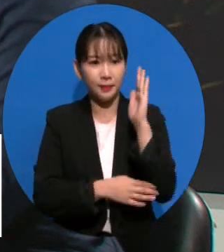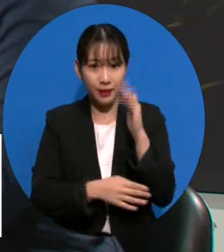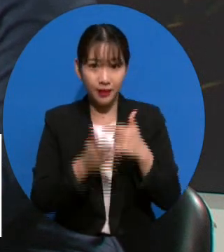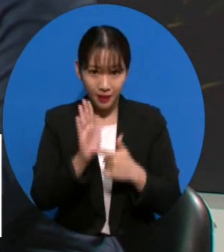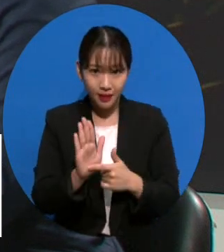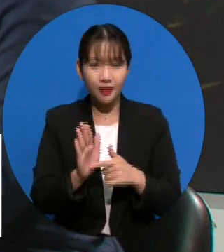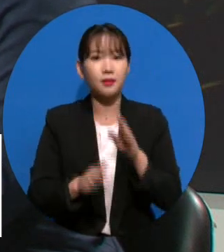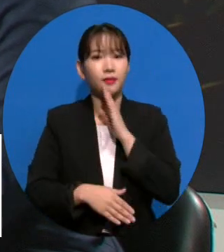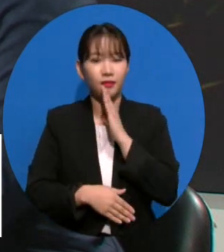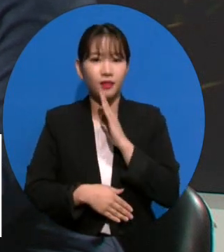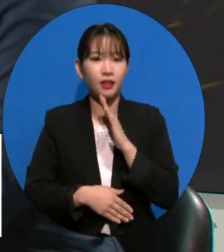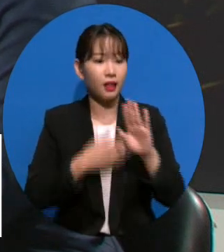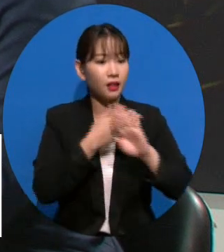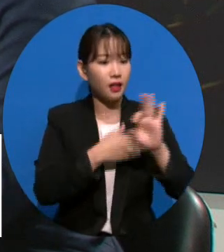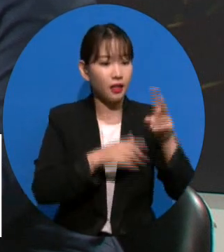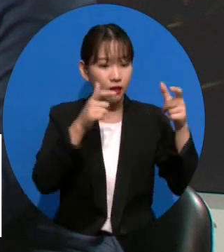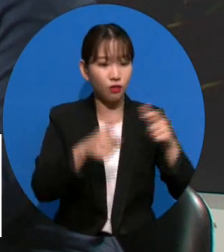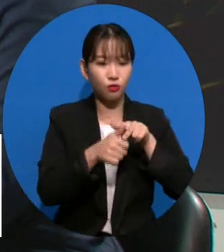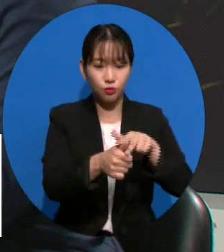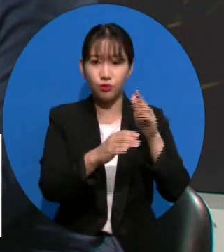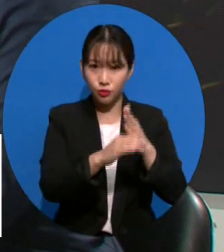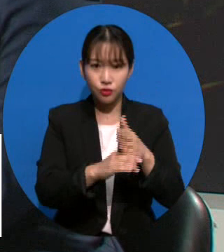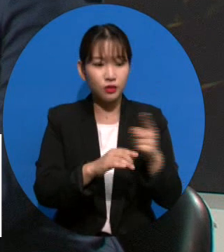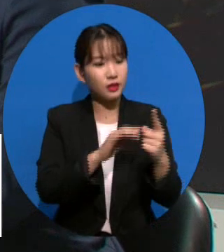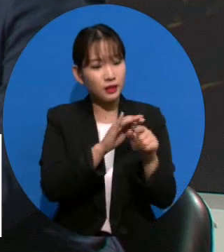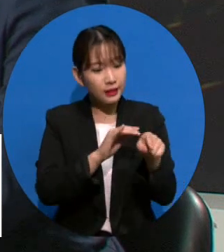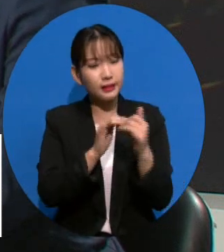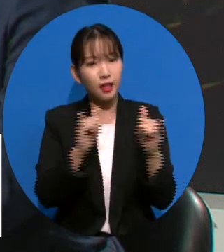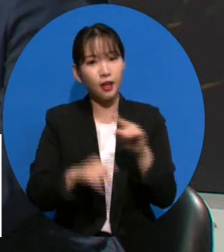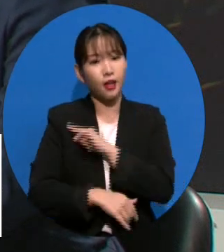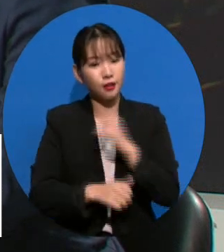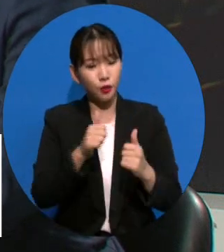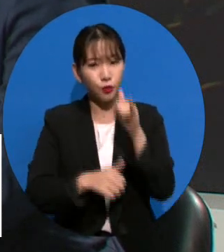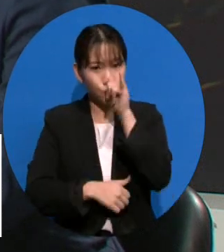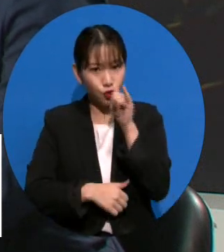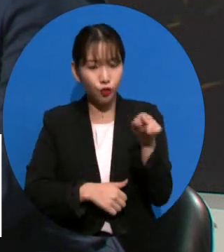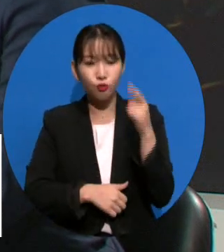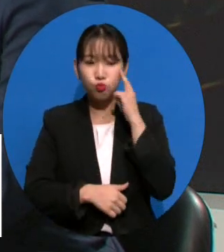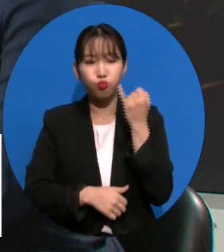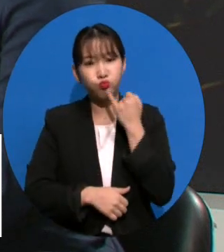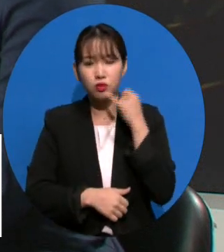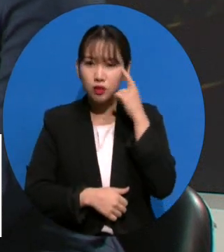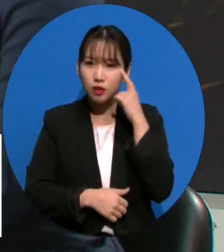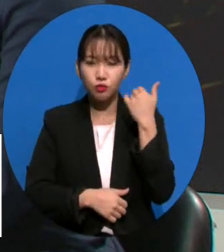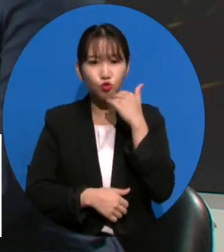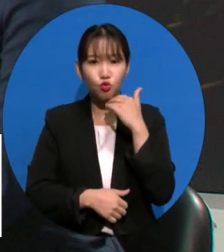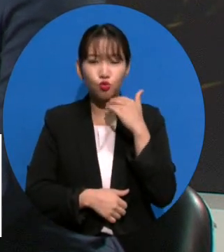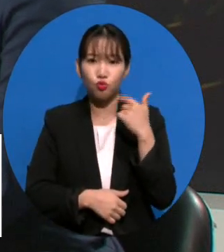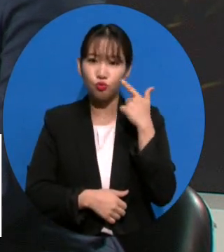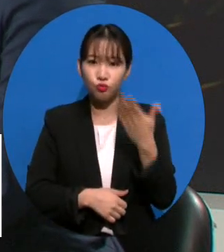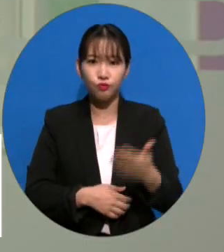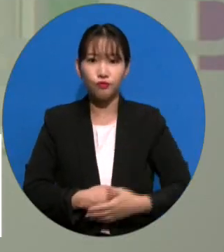다른 야권의 후보들 가운데 이분은 좀 가장 경쟁력이 좀 있다라고 생각하시는 분은 어떤 분을 꼽을